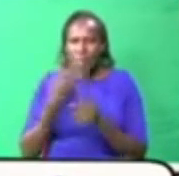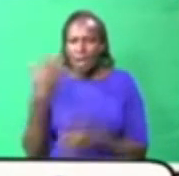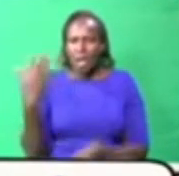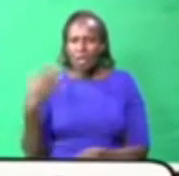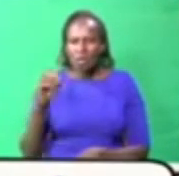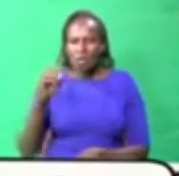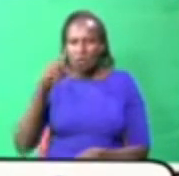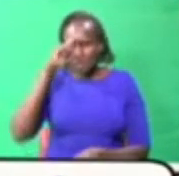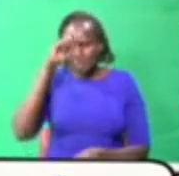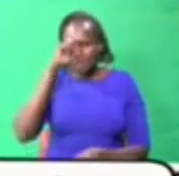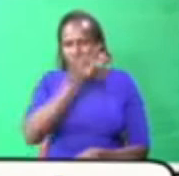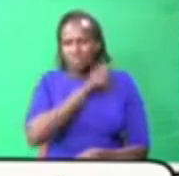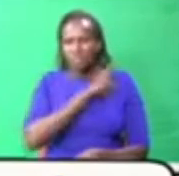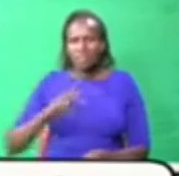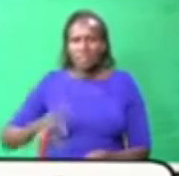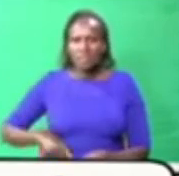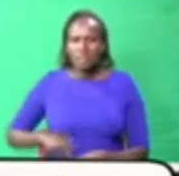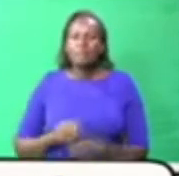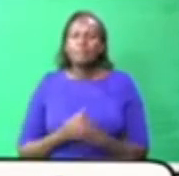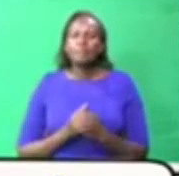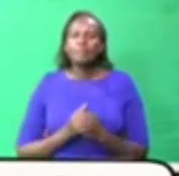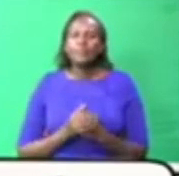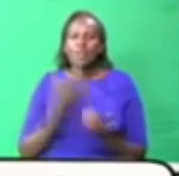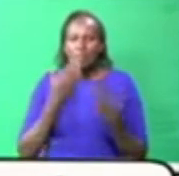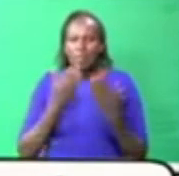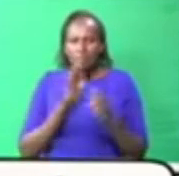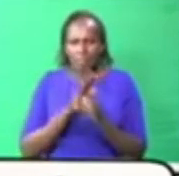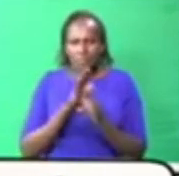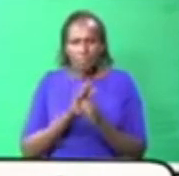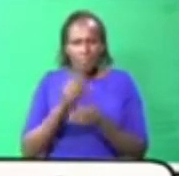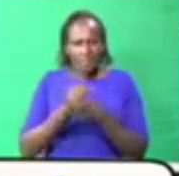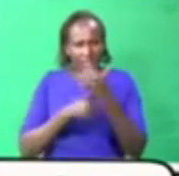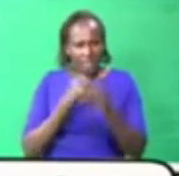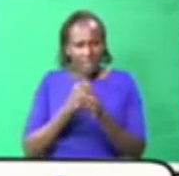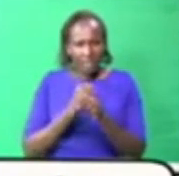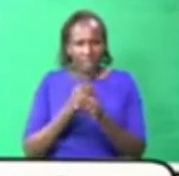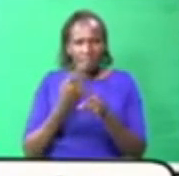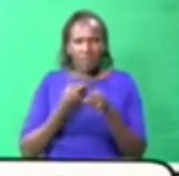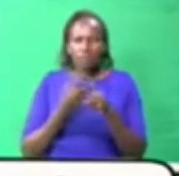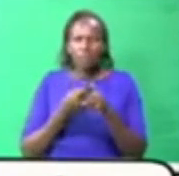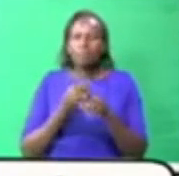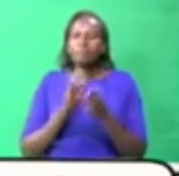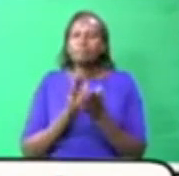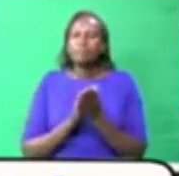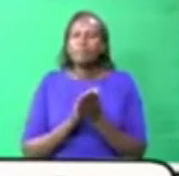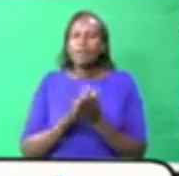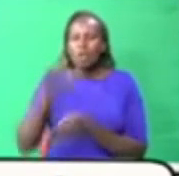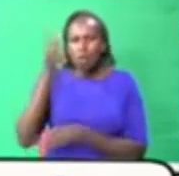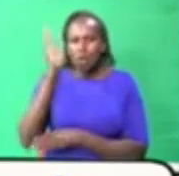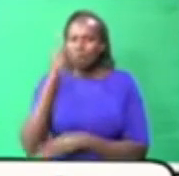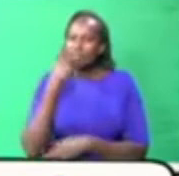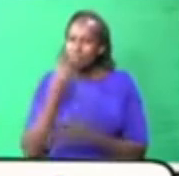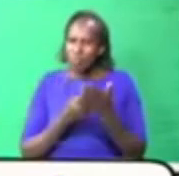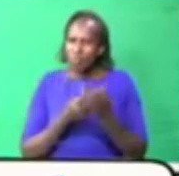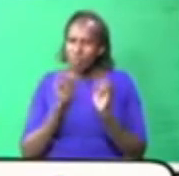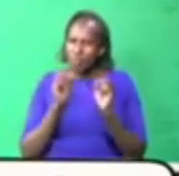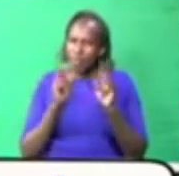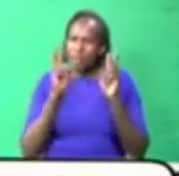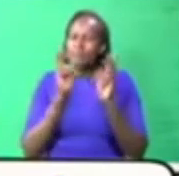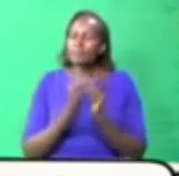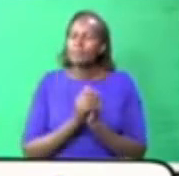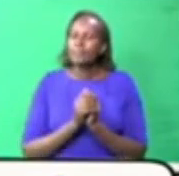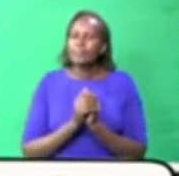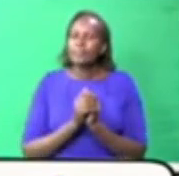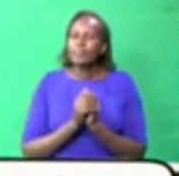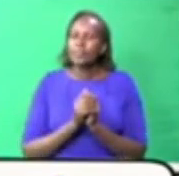Farao. Maybe dating several thousand years back from then. Na Mungu akasema, okay,